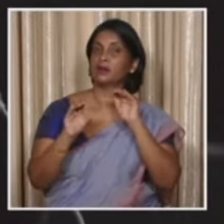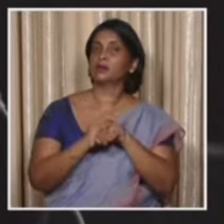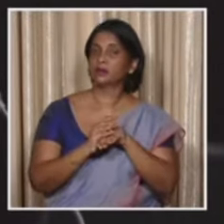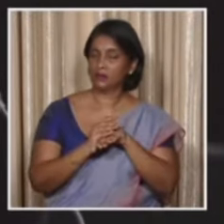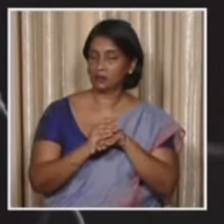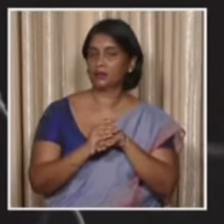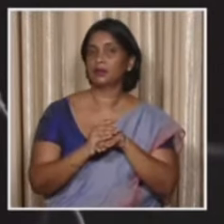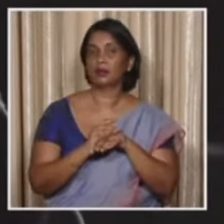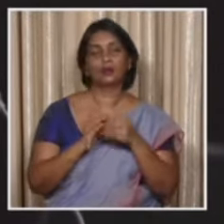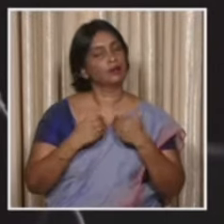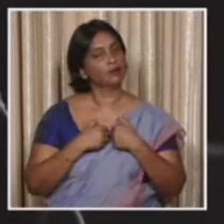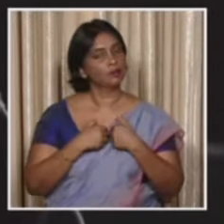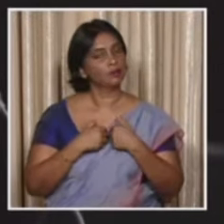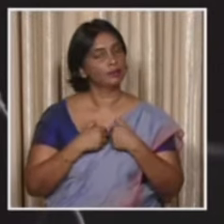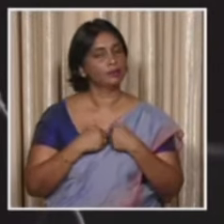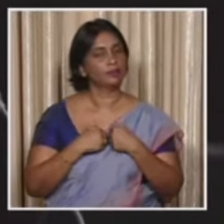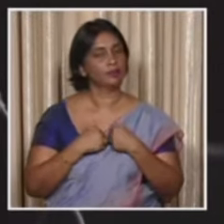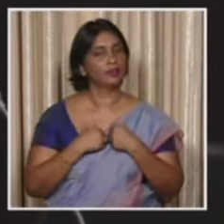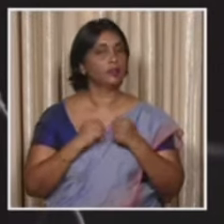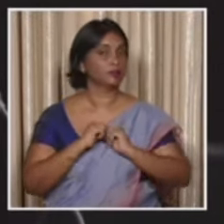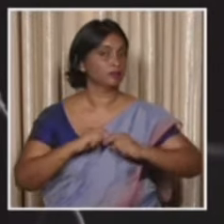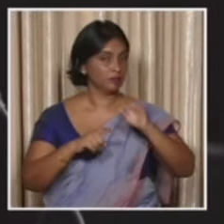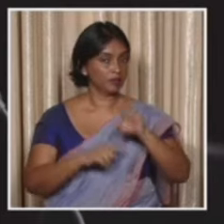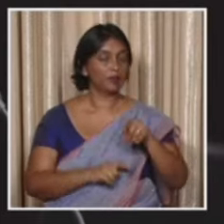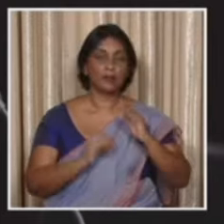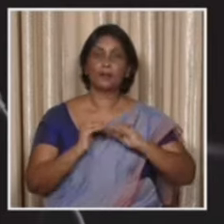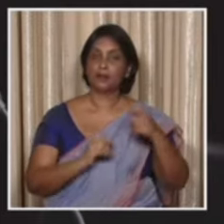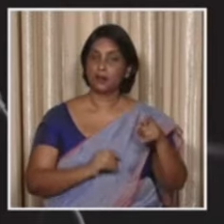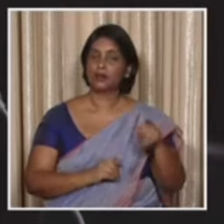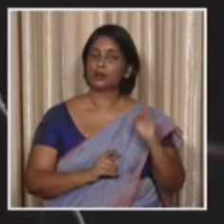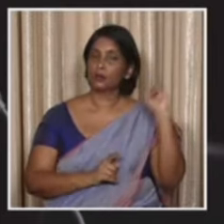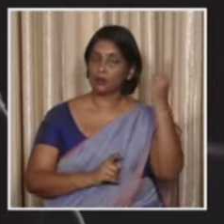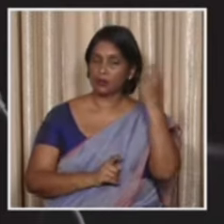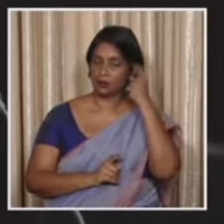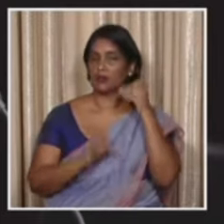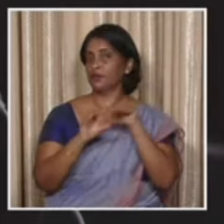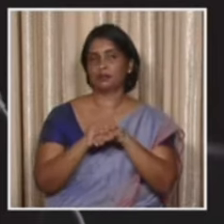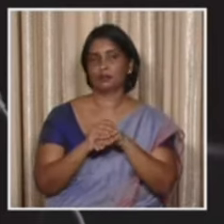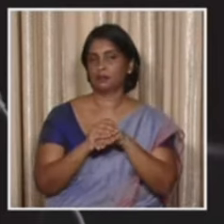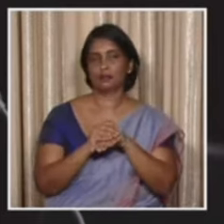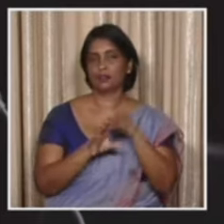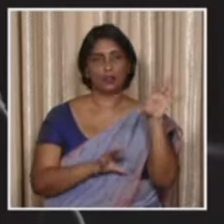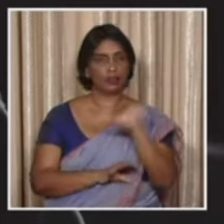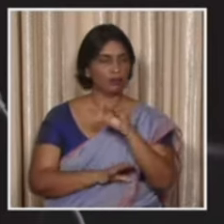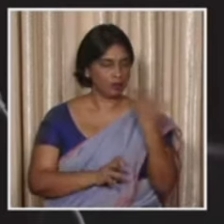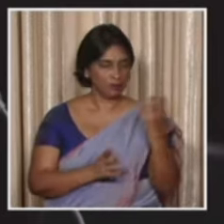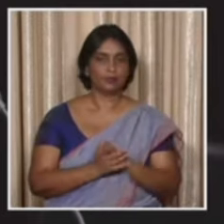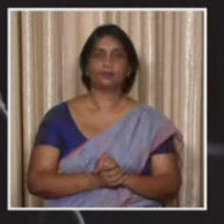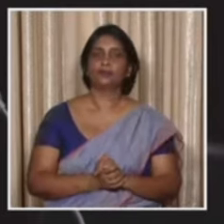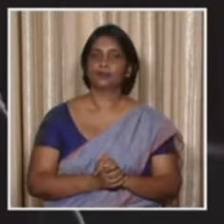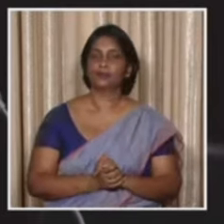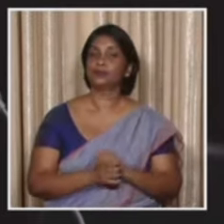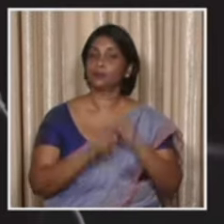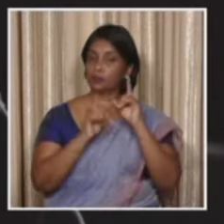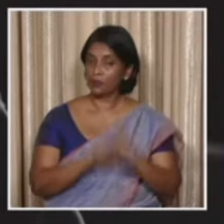சகோதரர் முன்னாள் பாராளுமன்ற உறுப்பினர் அலவி அவர்களுடைய அந்த சரித்திர முக்கியத்துவம் வாய்ந்த பாராளுமன்ற